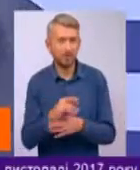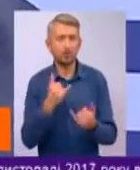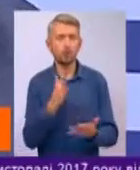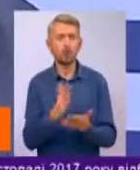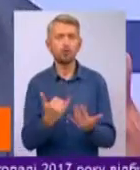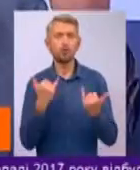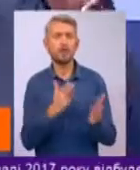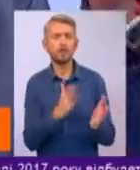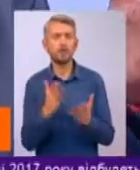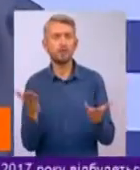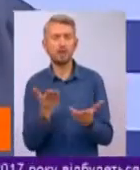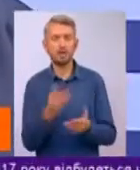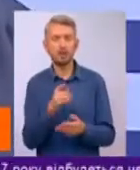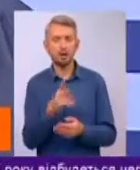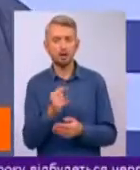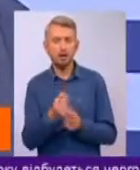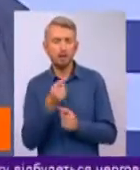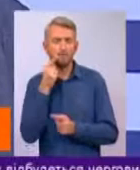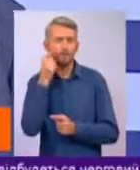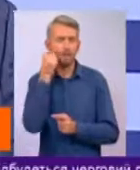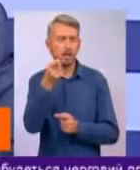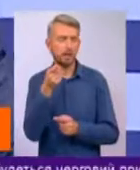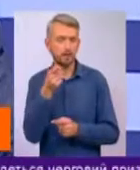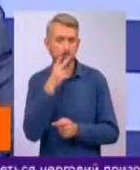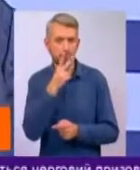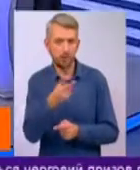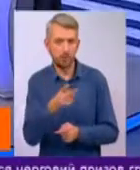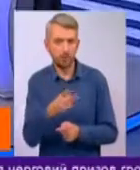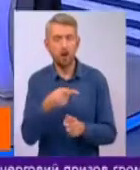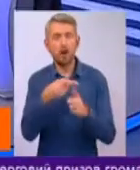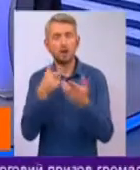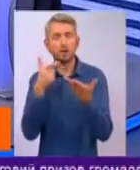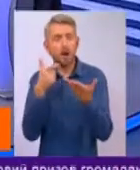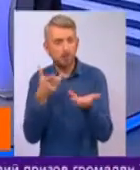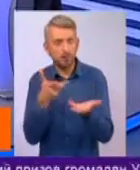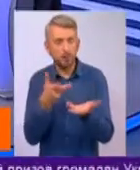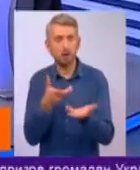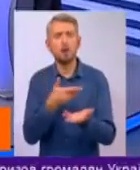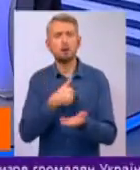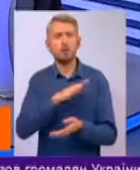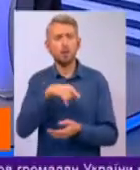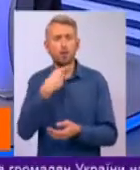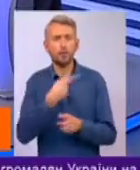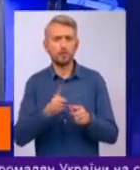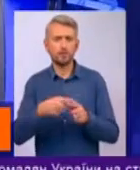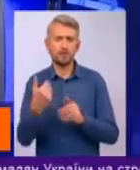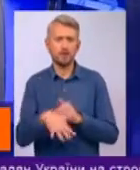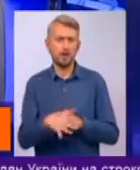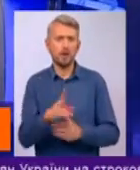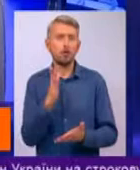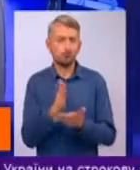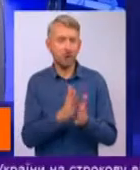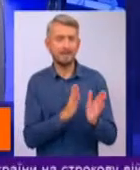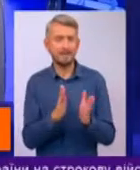сучасні системи, які їх на великих відстанях бачать. Снайпери. Ну ми вже не говоримо, це вже, значить, ну є